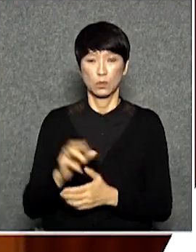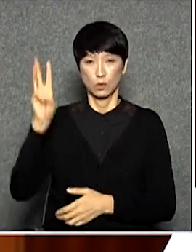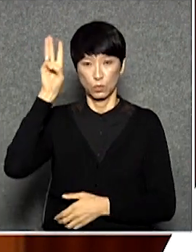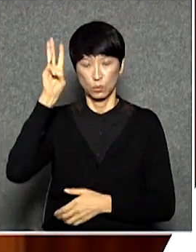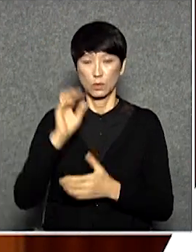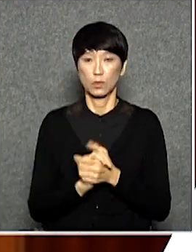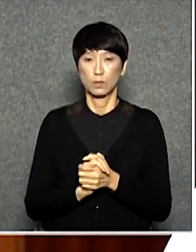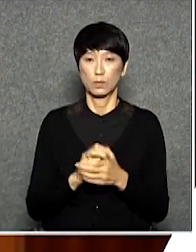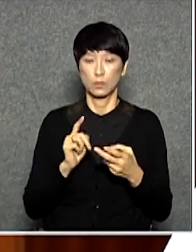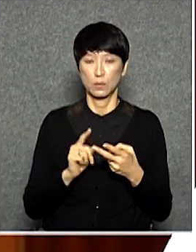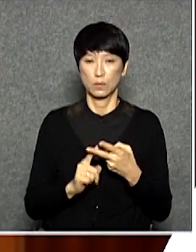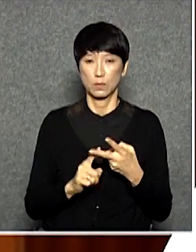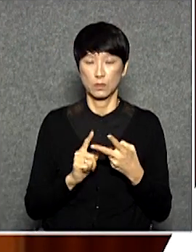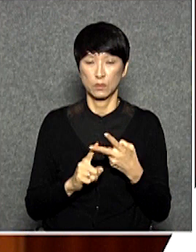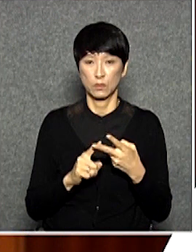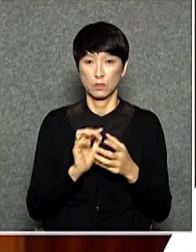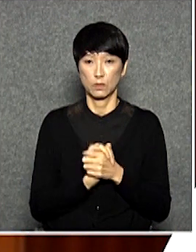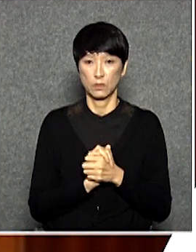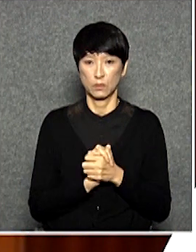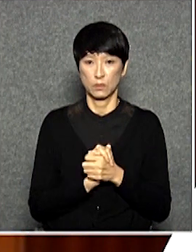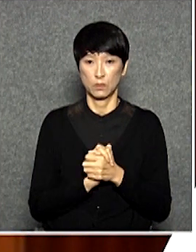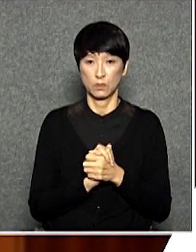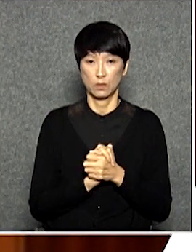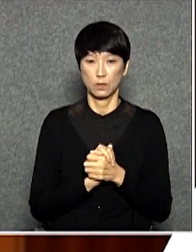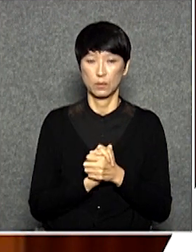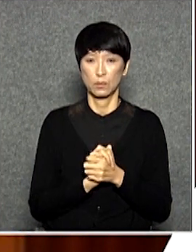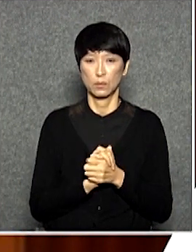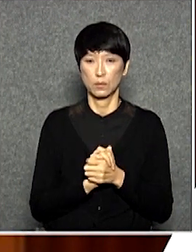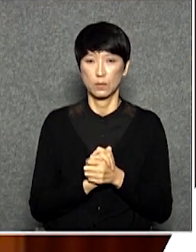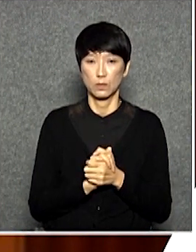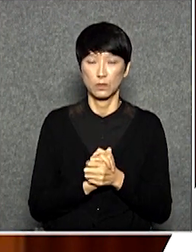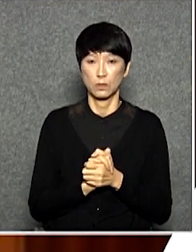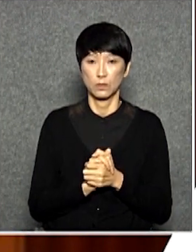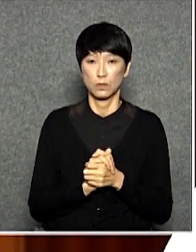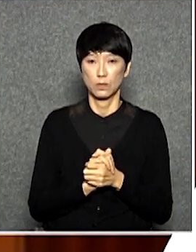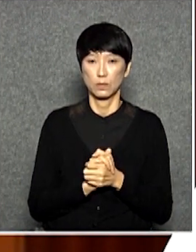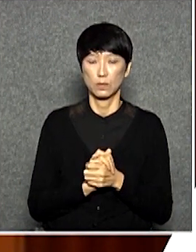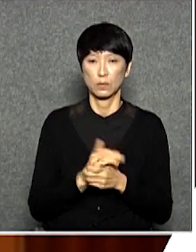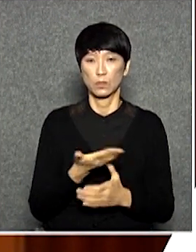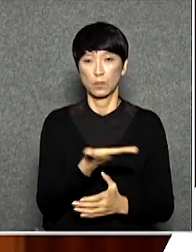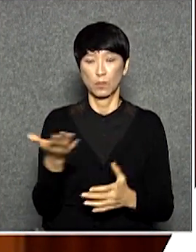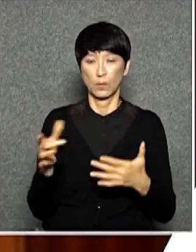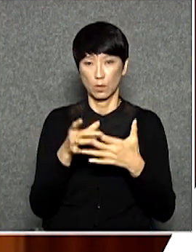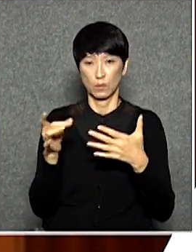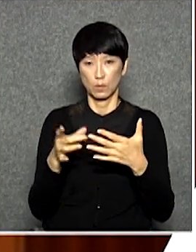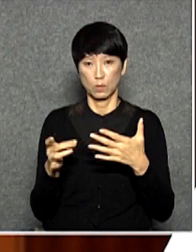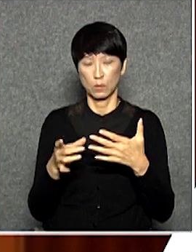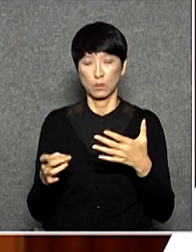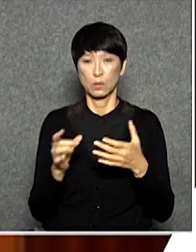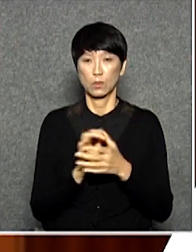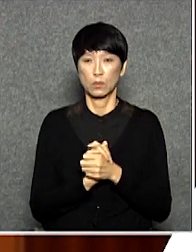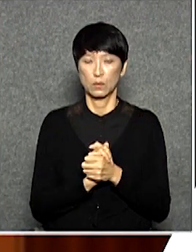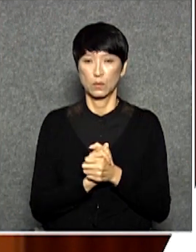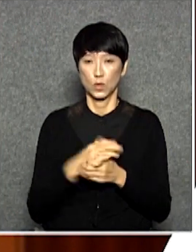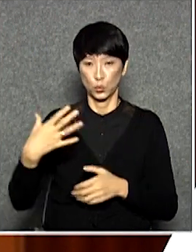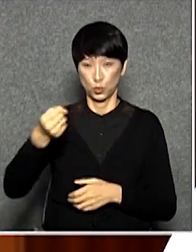員，而第二部分呢就是容許大家，就讓大家呢是選一個我們會的主